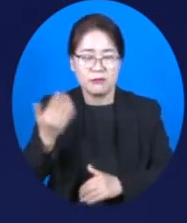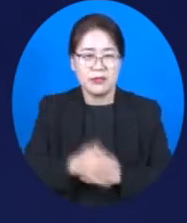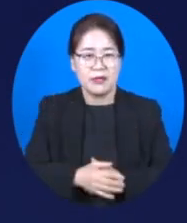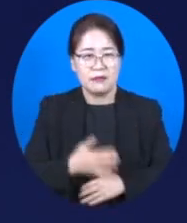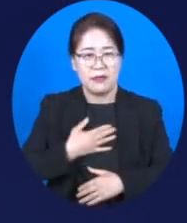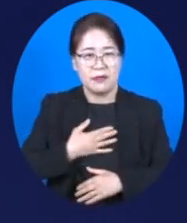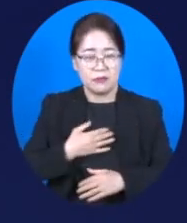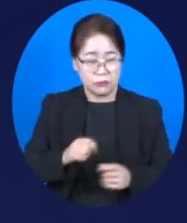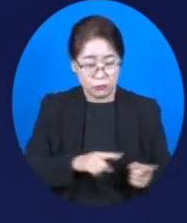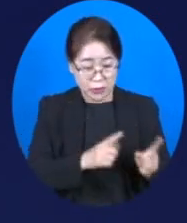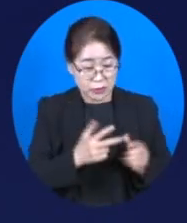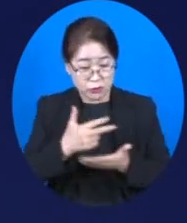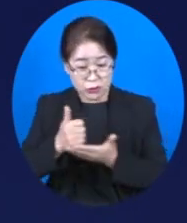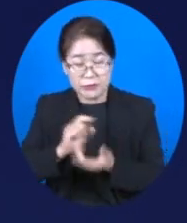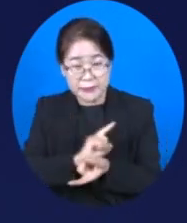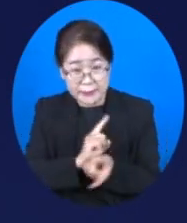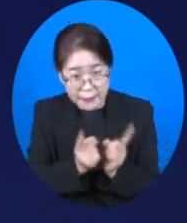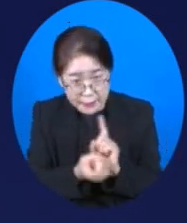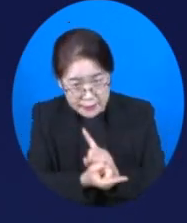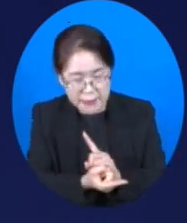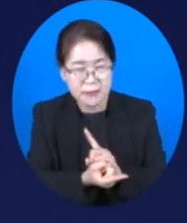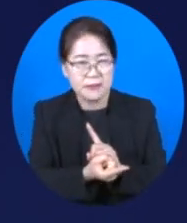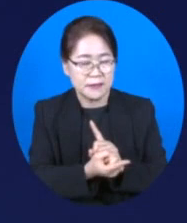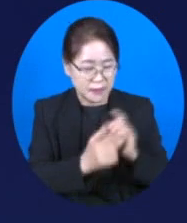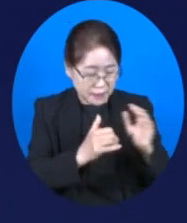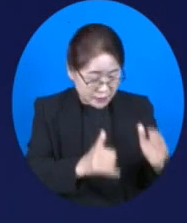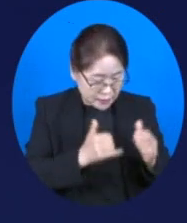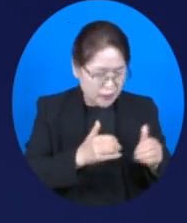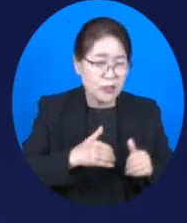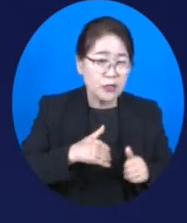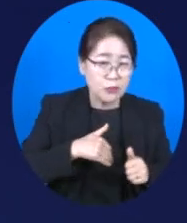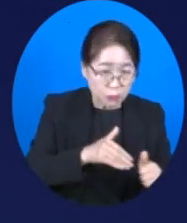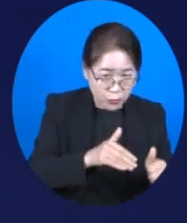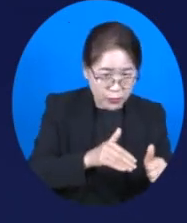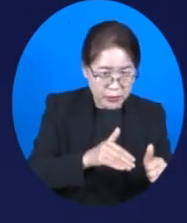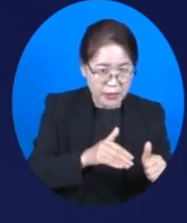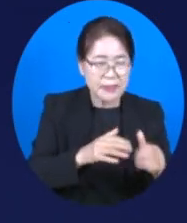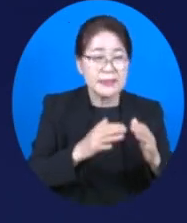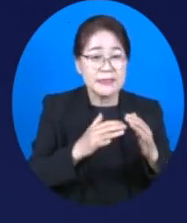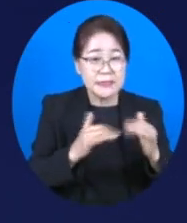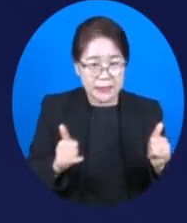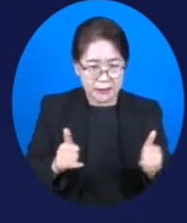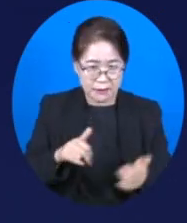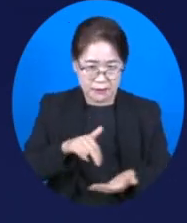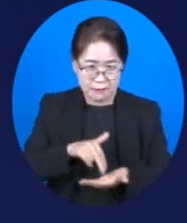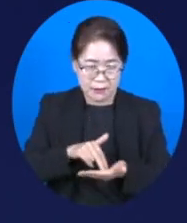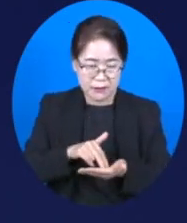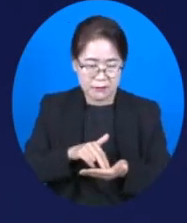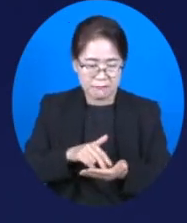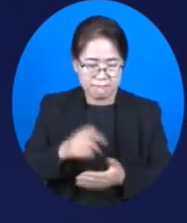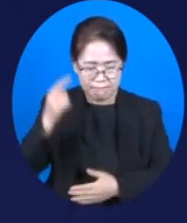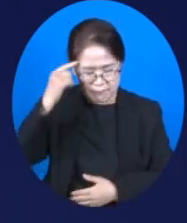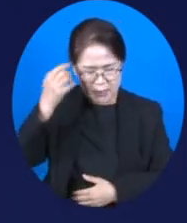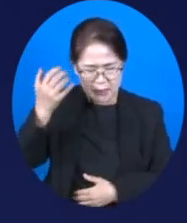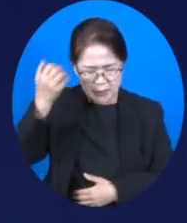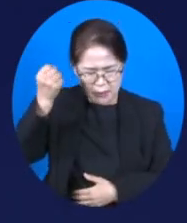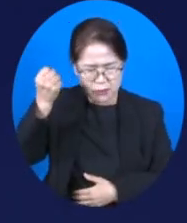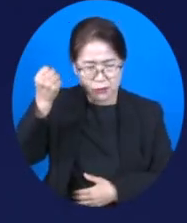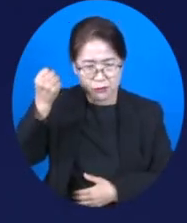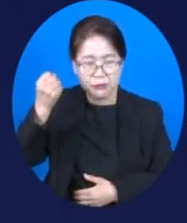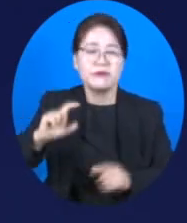나는 부활하신 주님을 대신하여 이 세상에 보냄을 받은 자라고 하는 그런 인식을